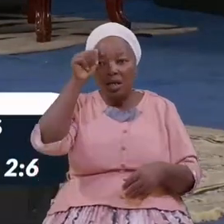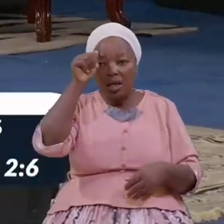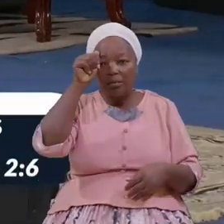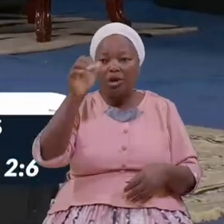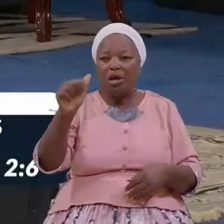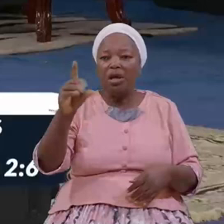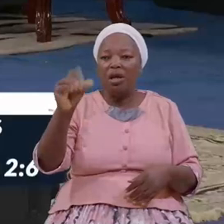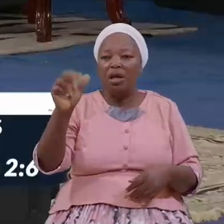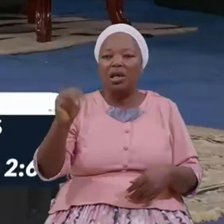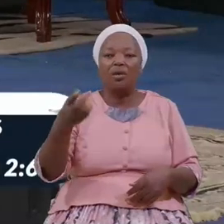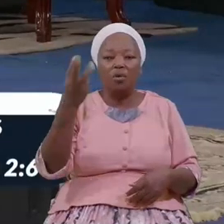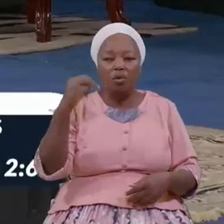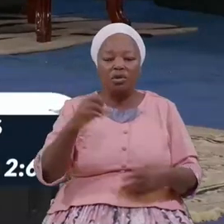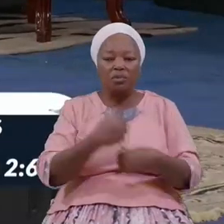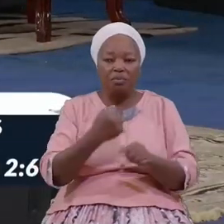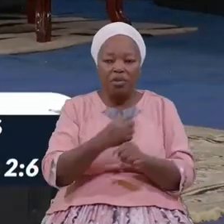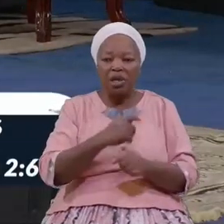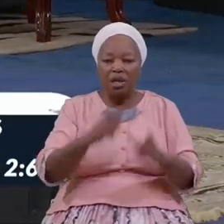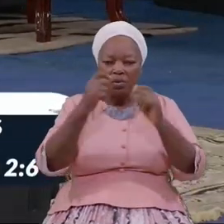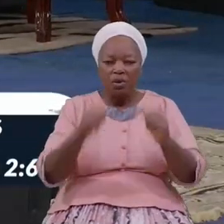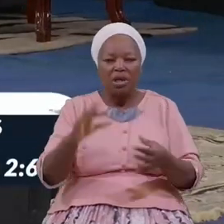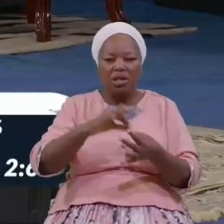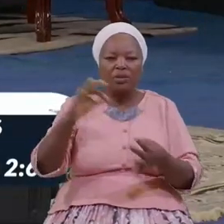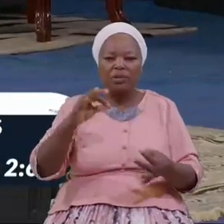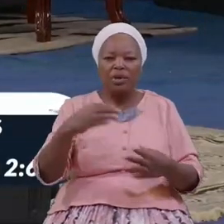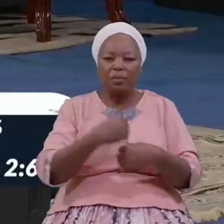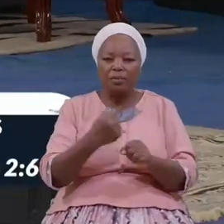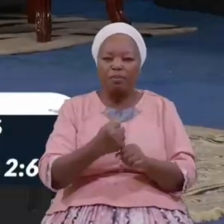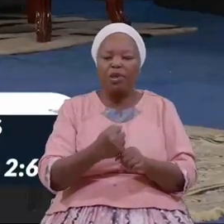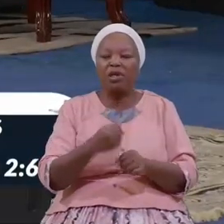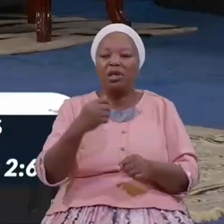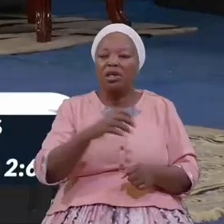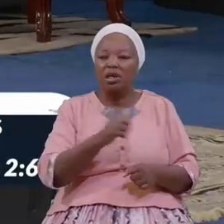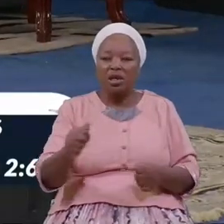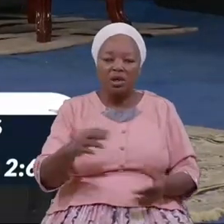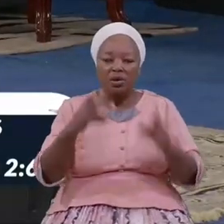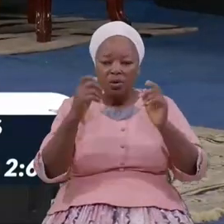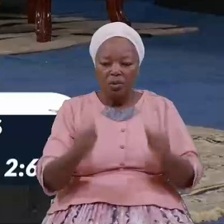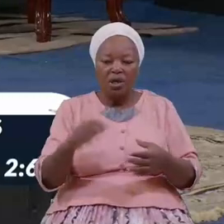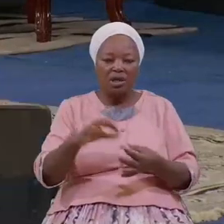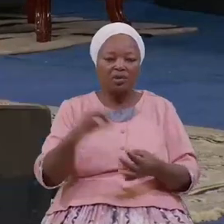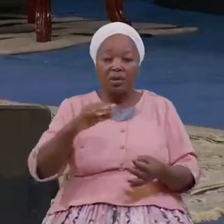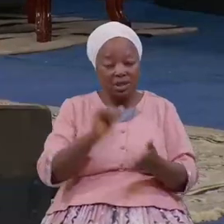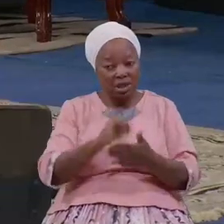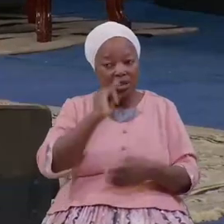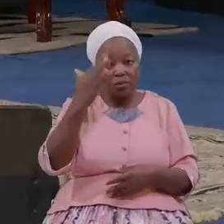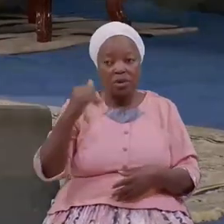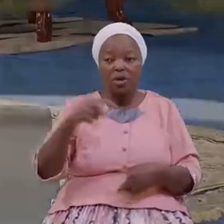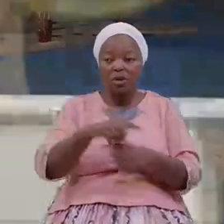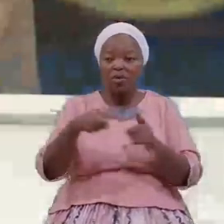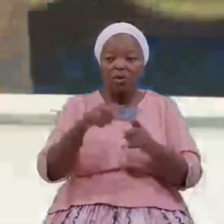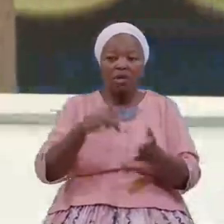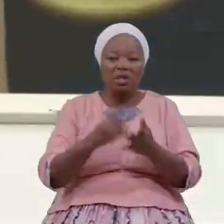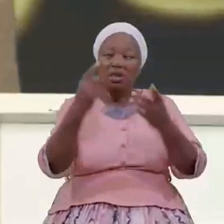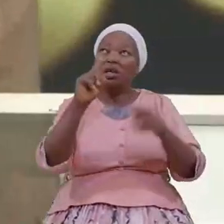Adam est devenu un esprit vivifiant. Un esprit vivifiant. C'est pourquoi quand